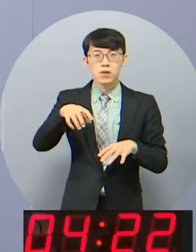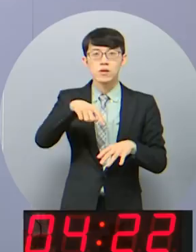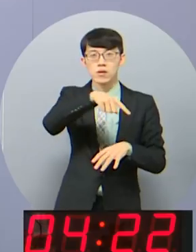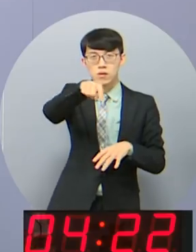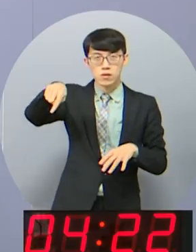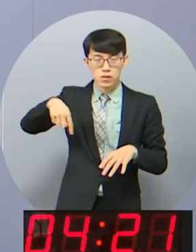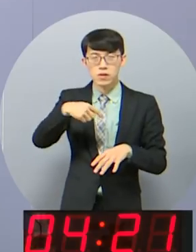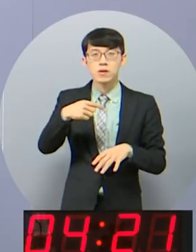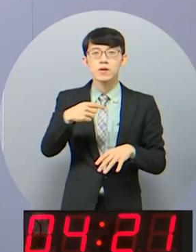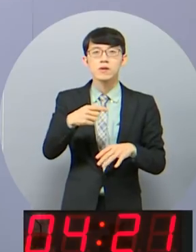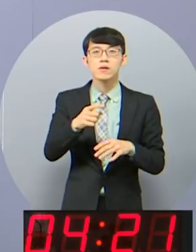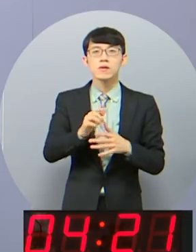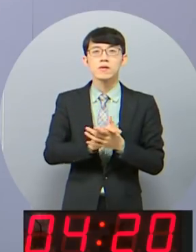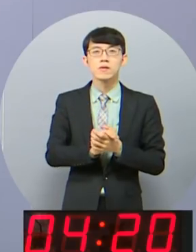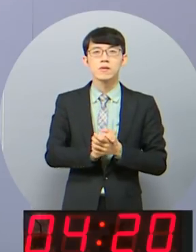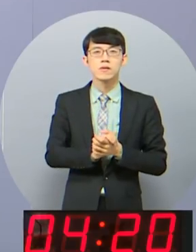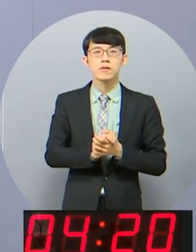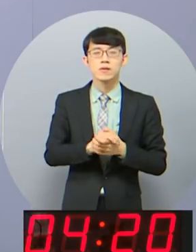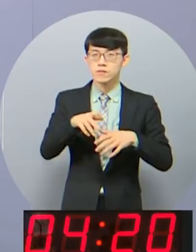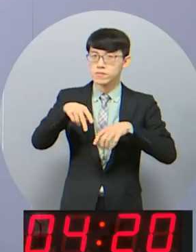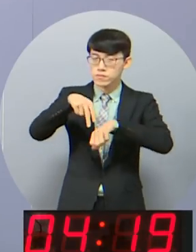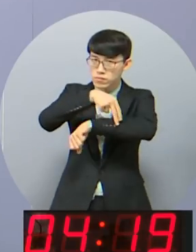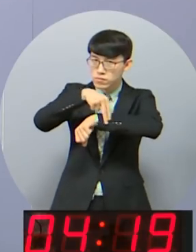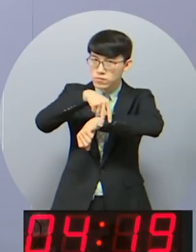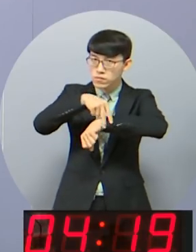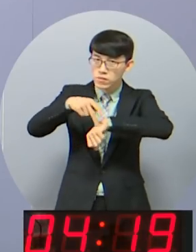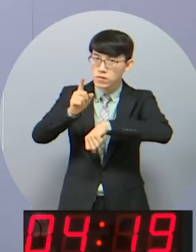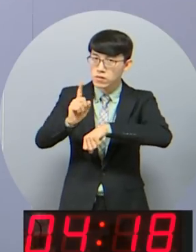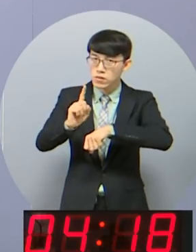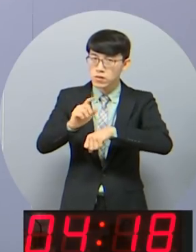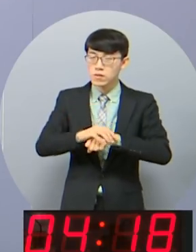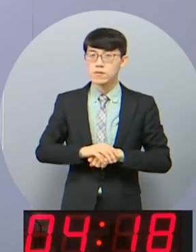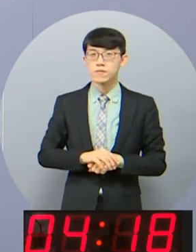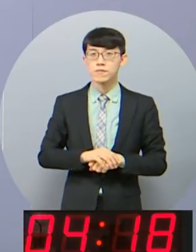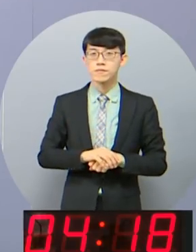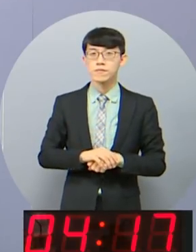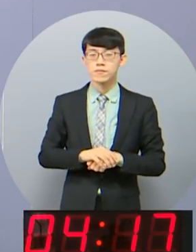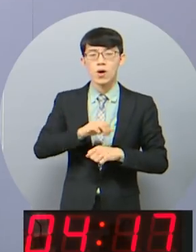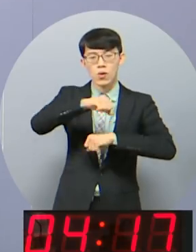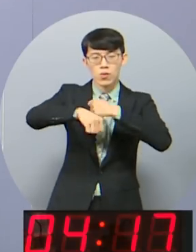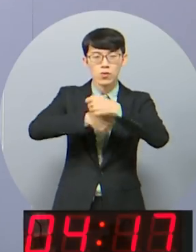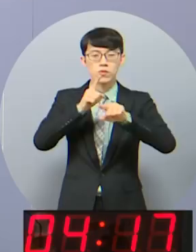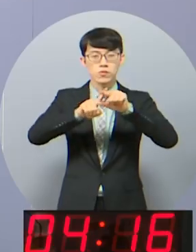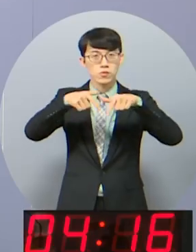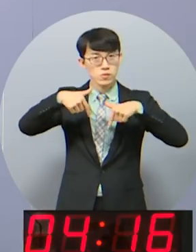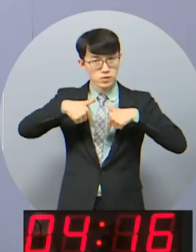公司也就这个。规划多功能的这个活动中心，